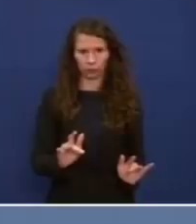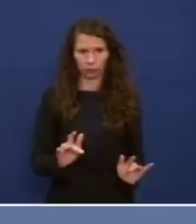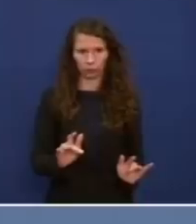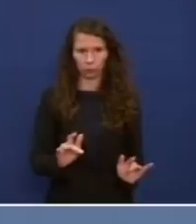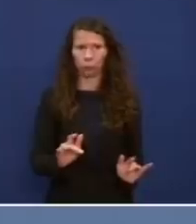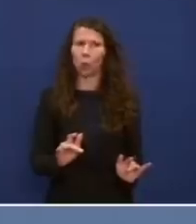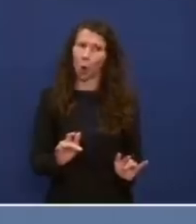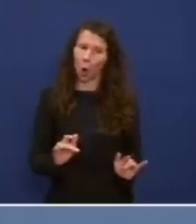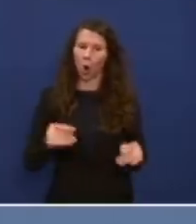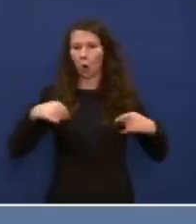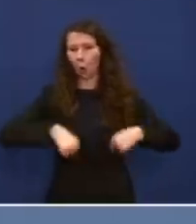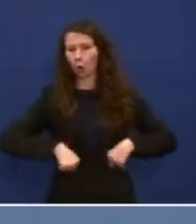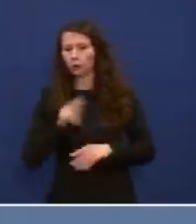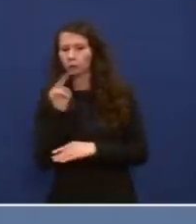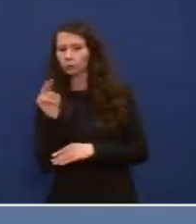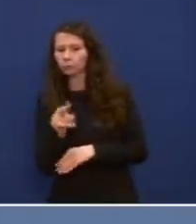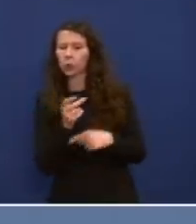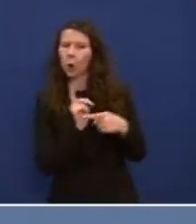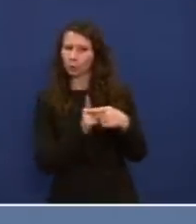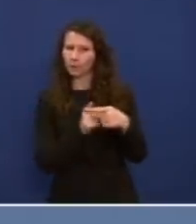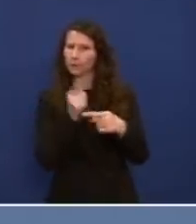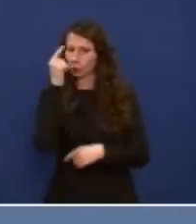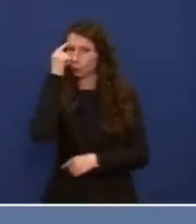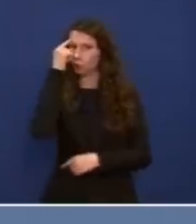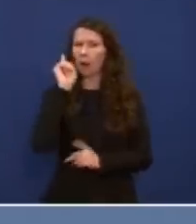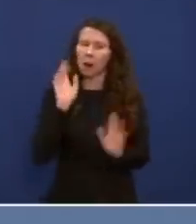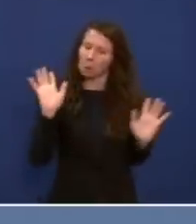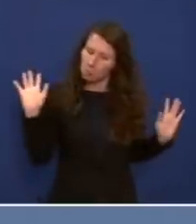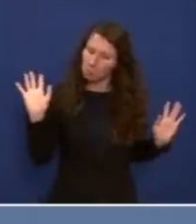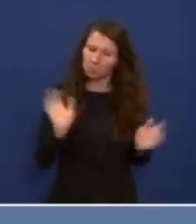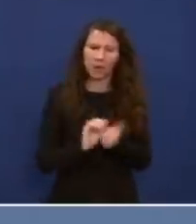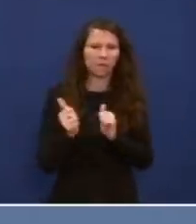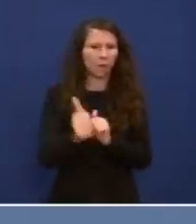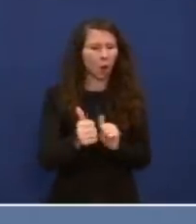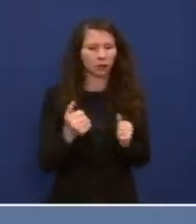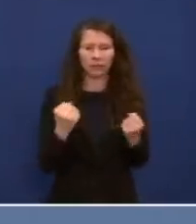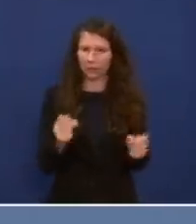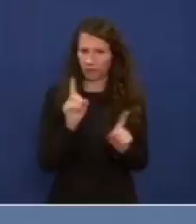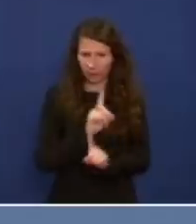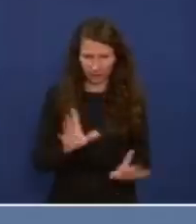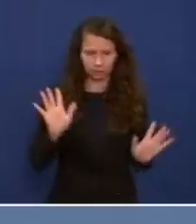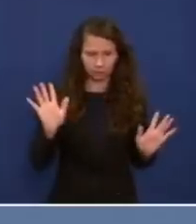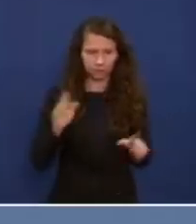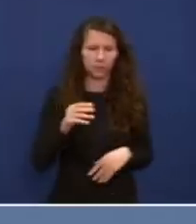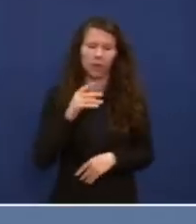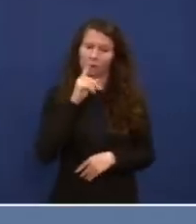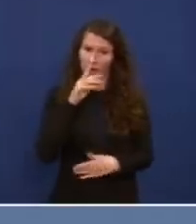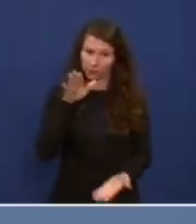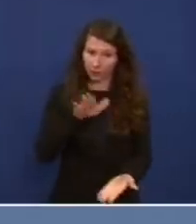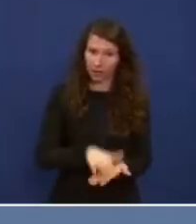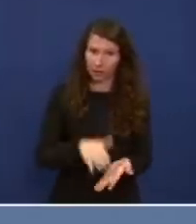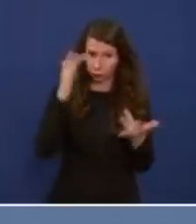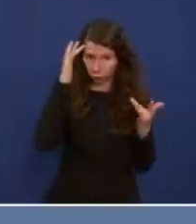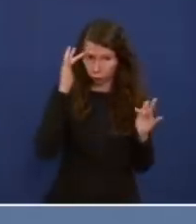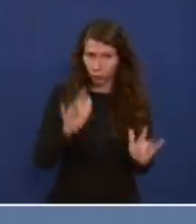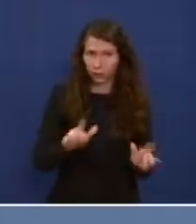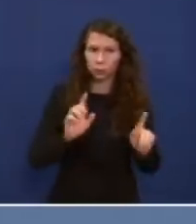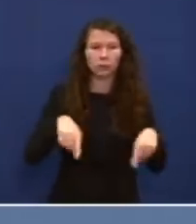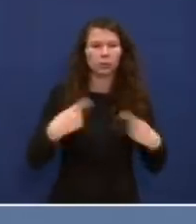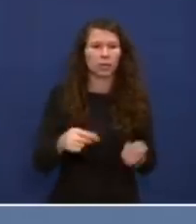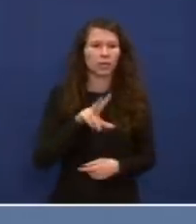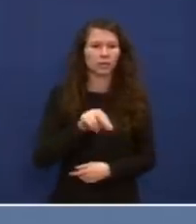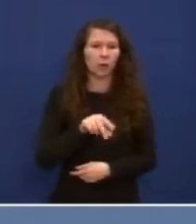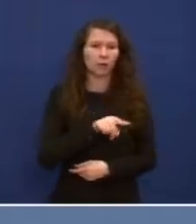ich, optimistisch sein können, aber man weiß nie, dann wird es ein Interesse an dieser Impfung geben bei 12-